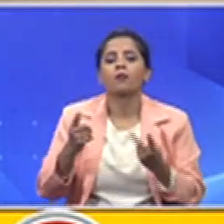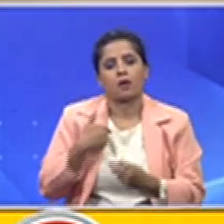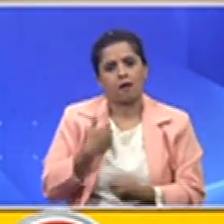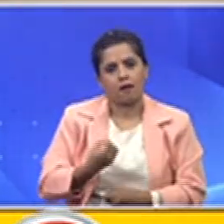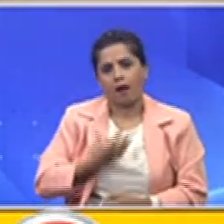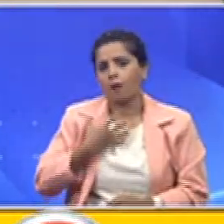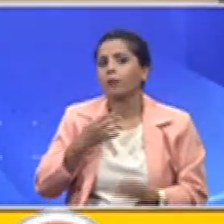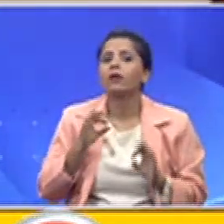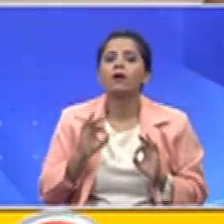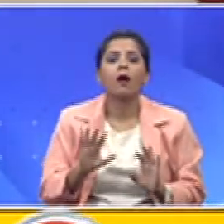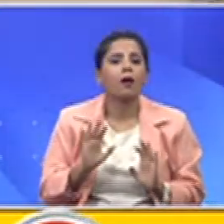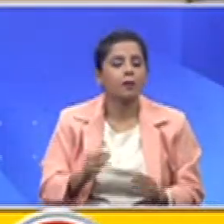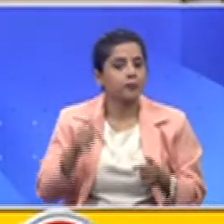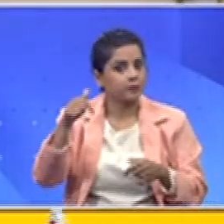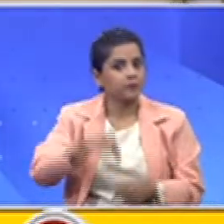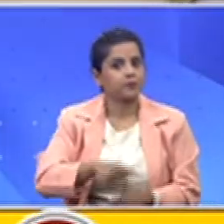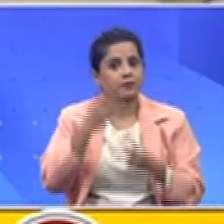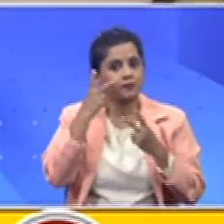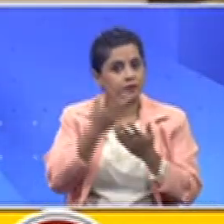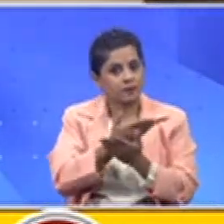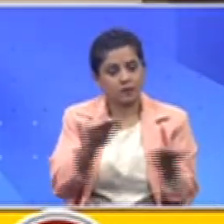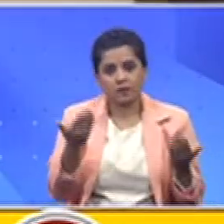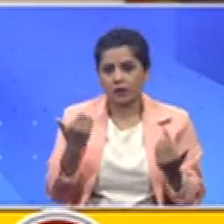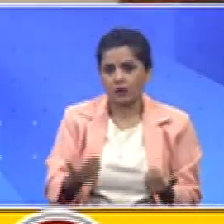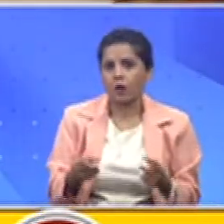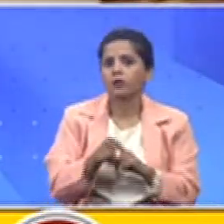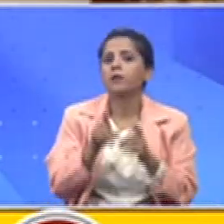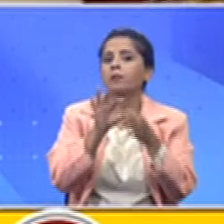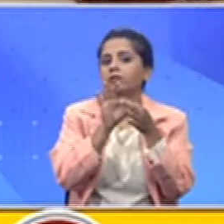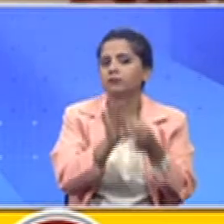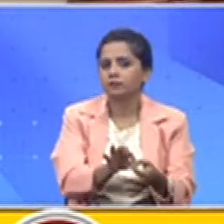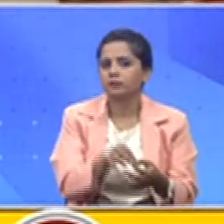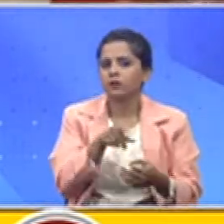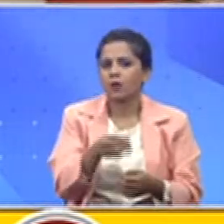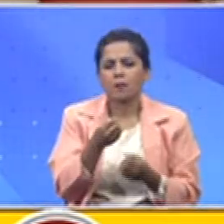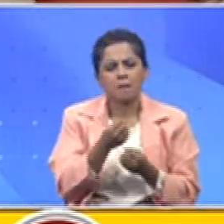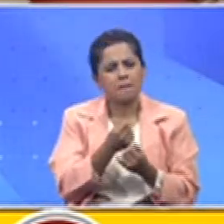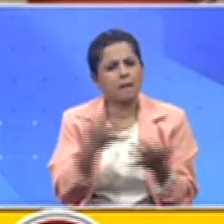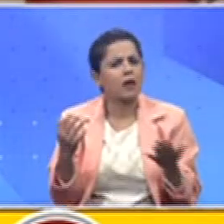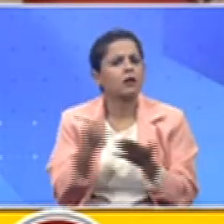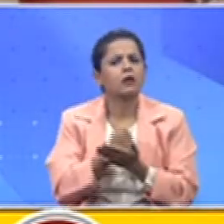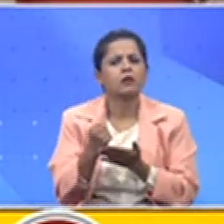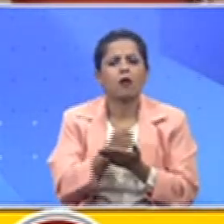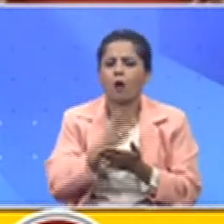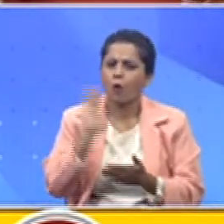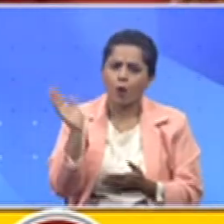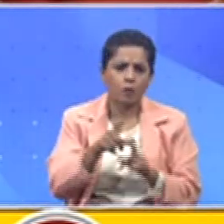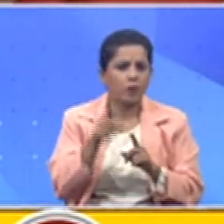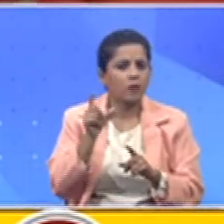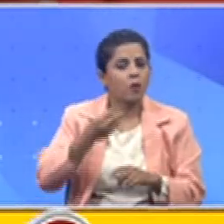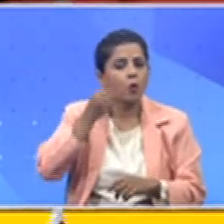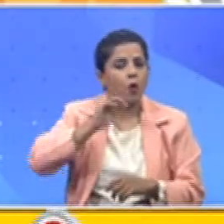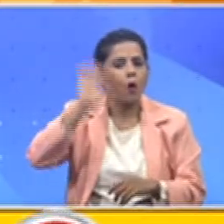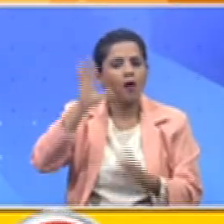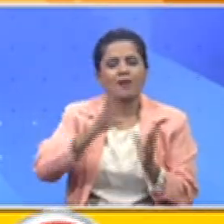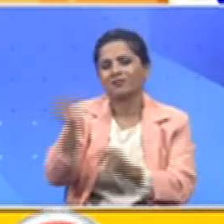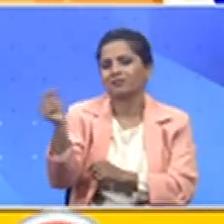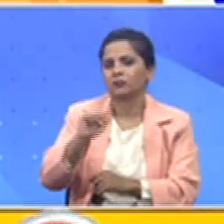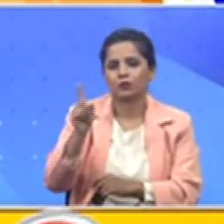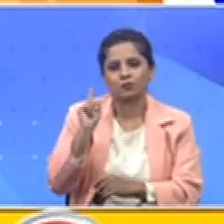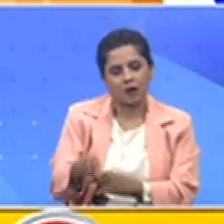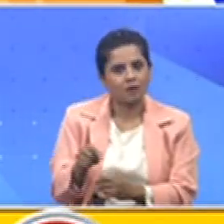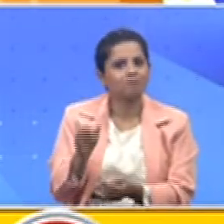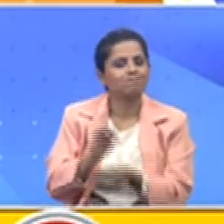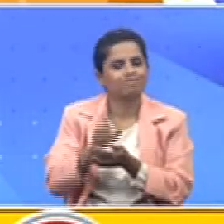है कि आज इस दिशा में अनेकों प्रयास हो रहे हैं। मेरे